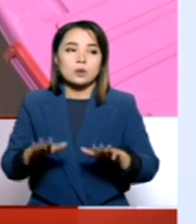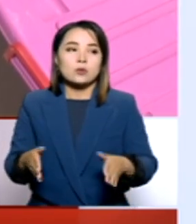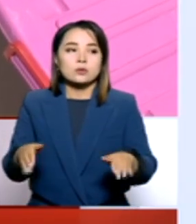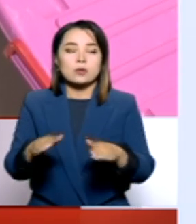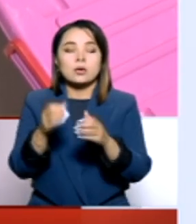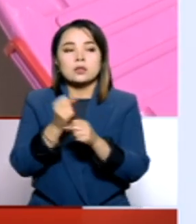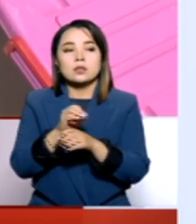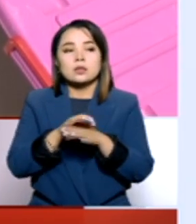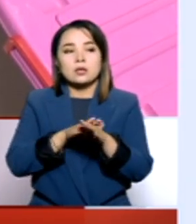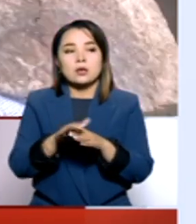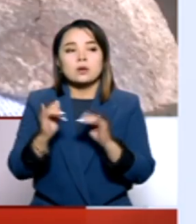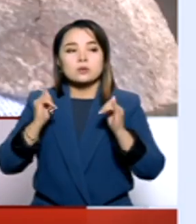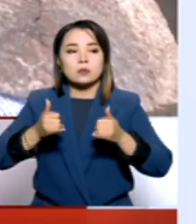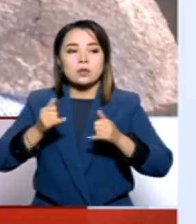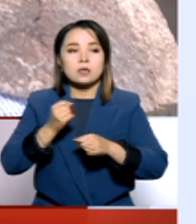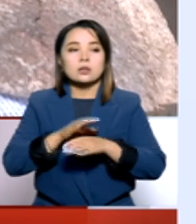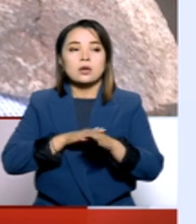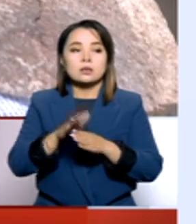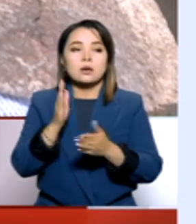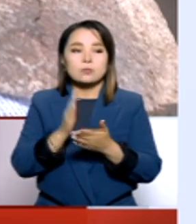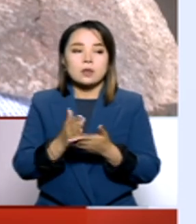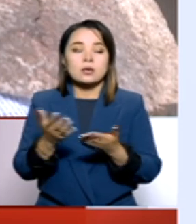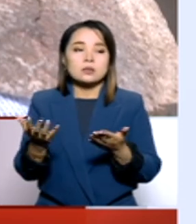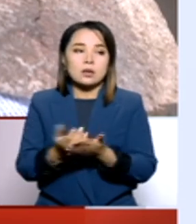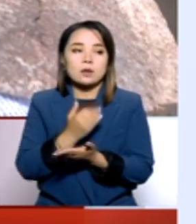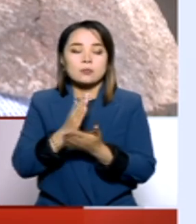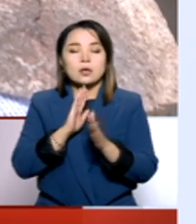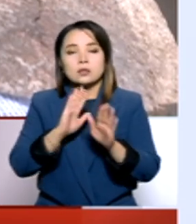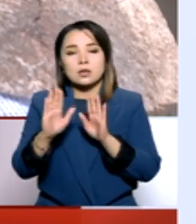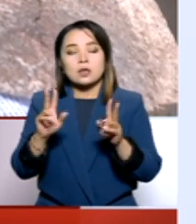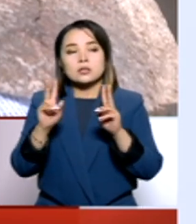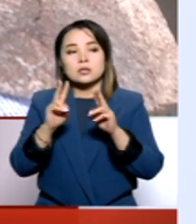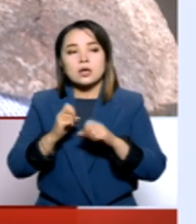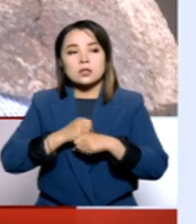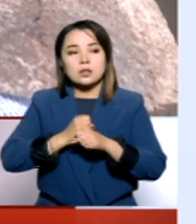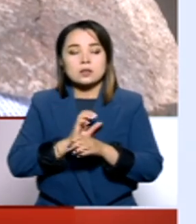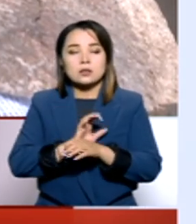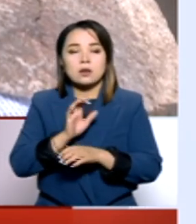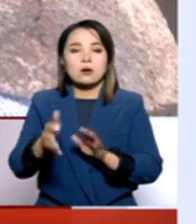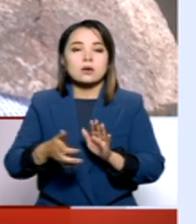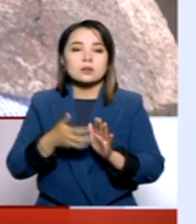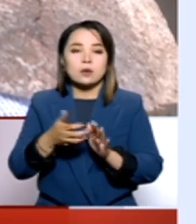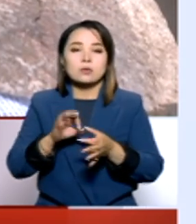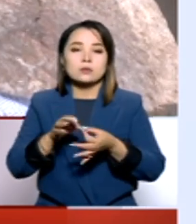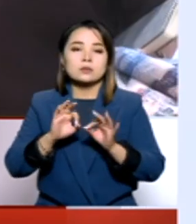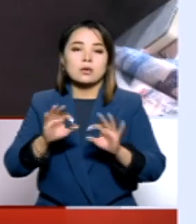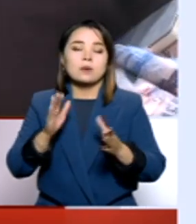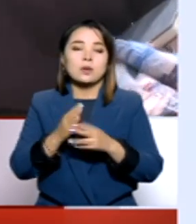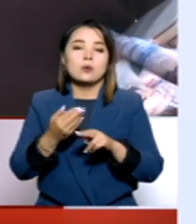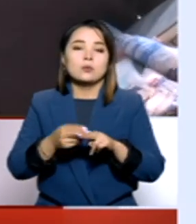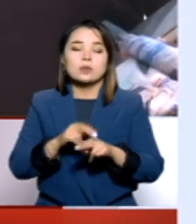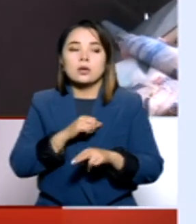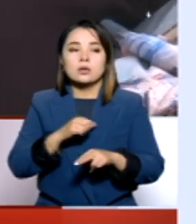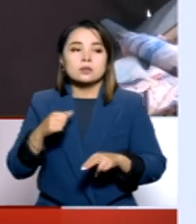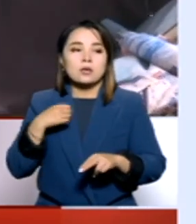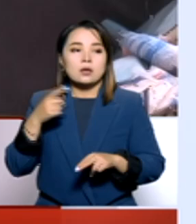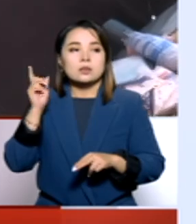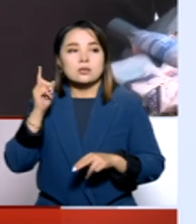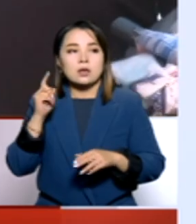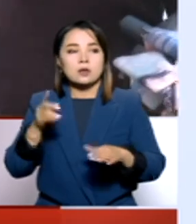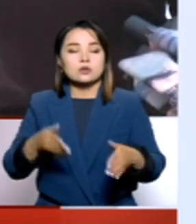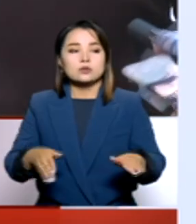мүмкін деген болжам айтып отыр. Ал табылған жәдігерлер зертханаға жіберілді. Археологтардың айтуынша, бұл жерде өз заманында қыш